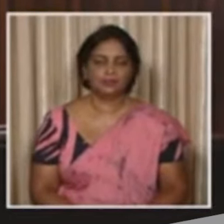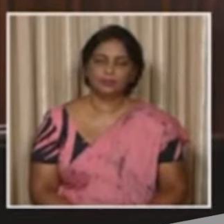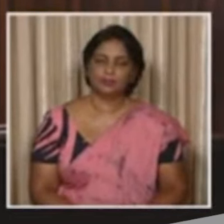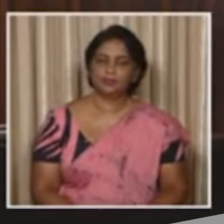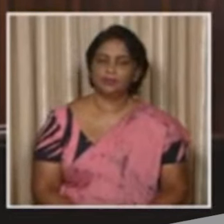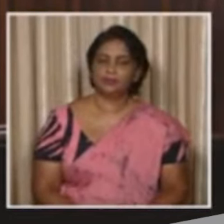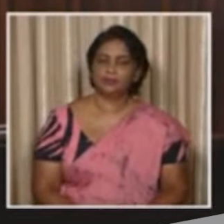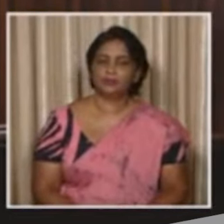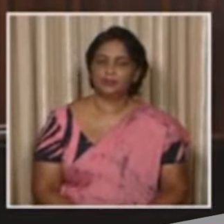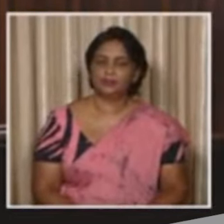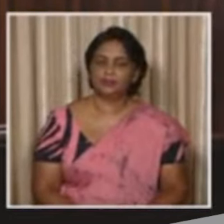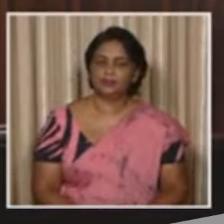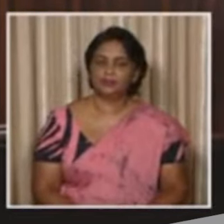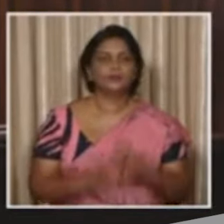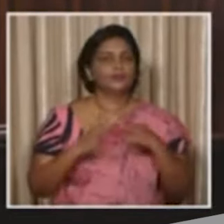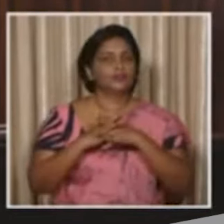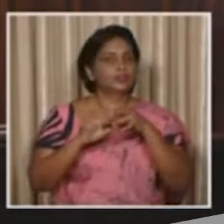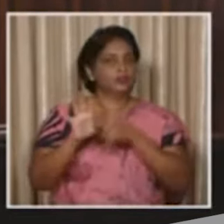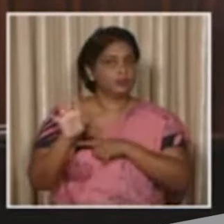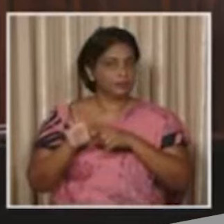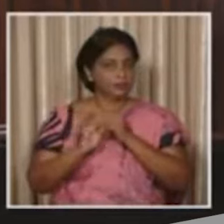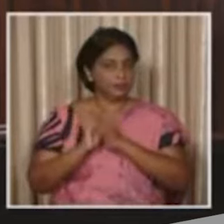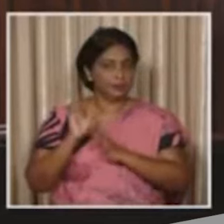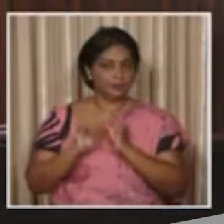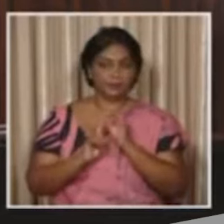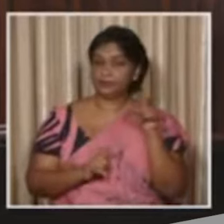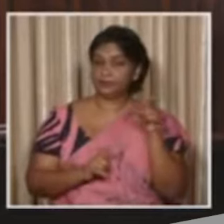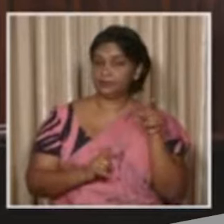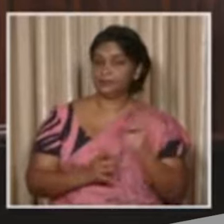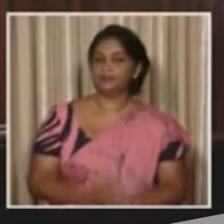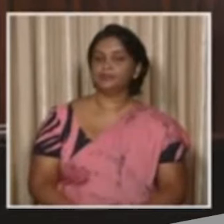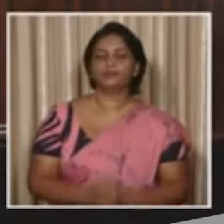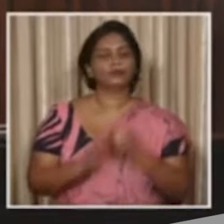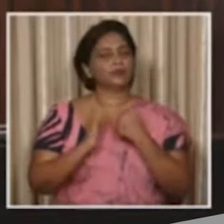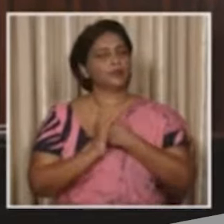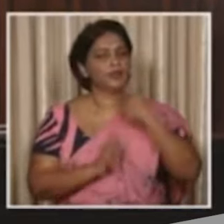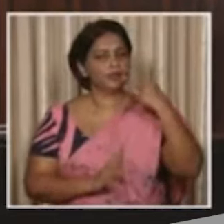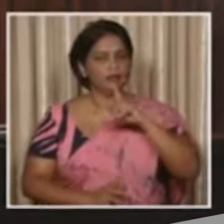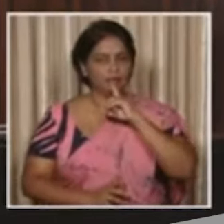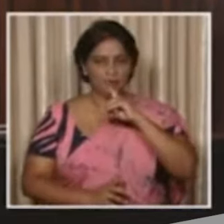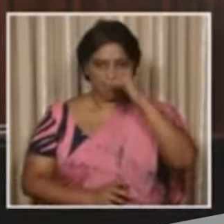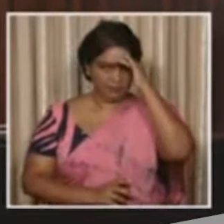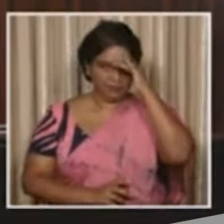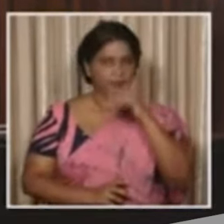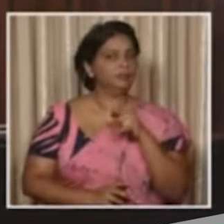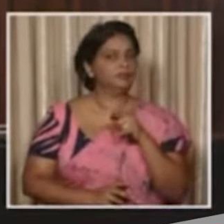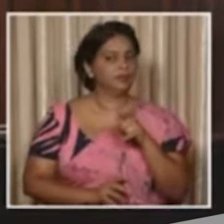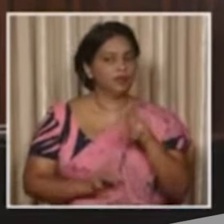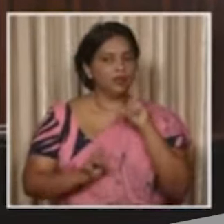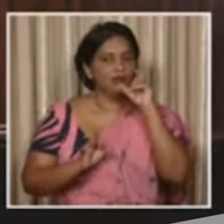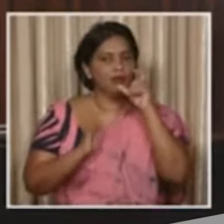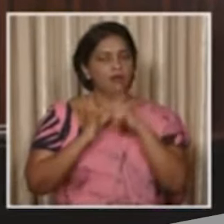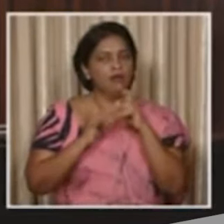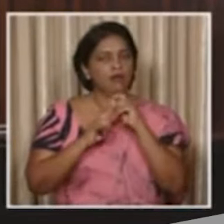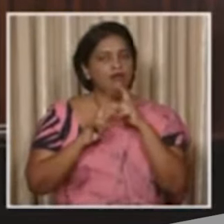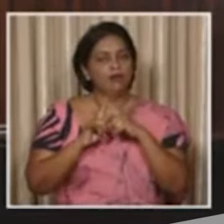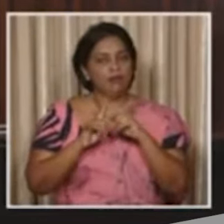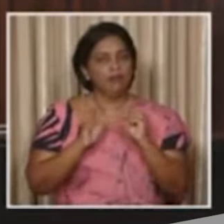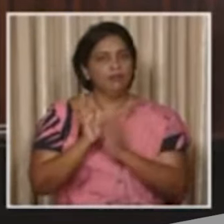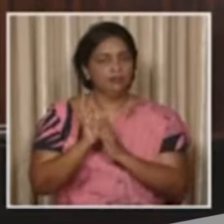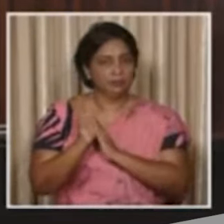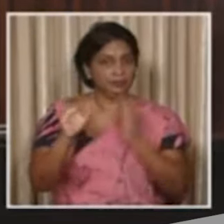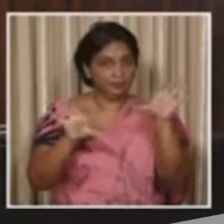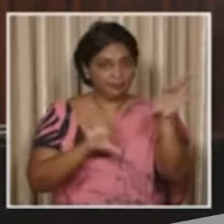ඔව් වසන්ත යාපා බණ්ඩාර මහතා. ගරු නියෝජ්‍ය කතානායකතුමා, කෝප් කමිටුවට ඒ පත් කිරීම